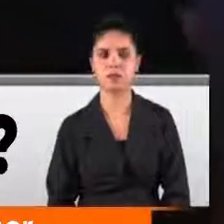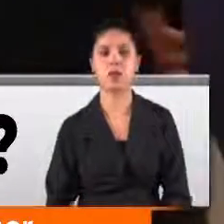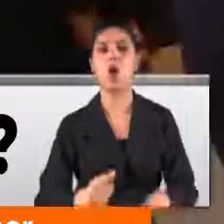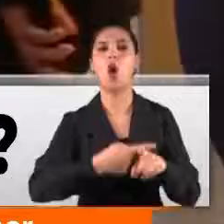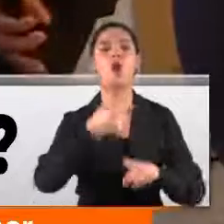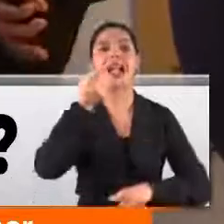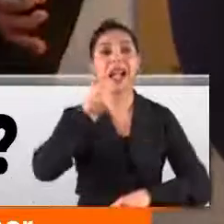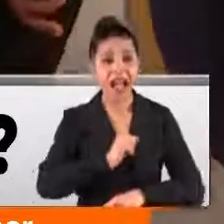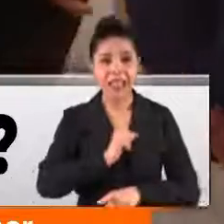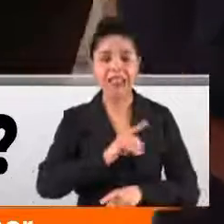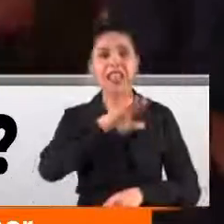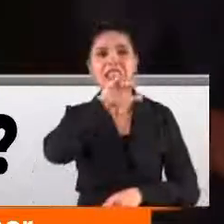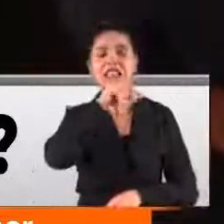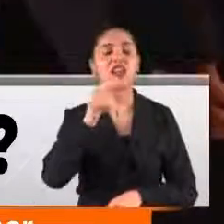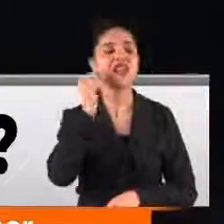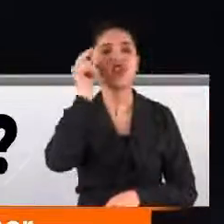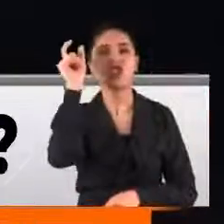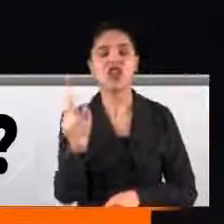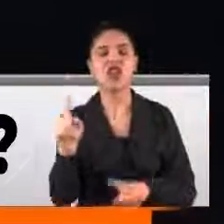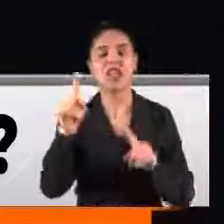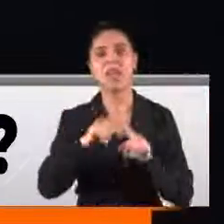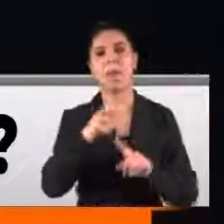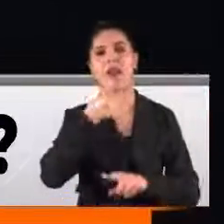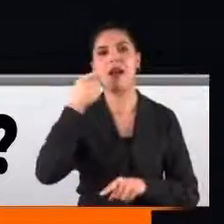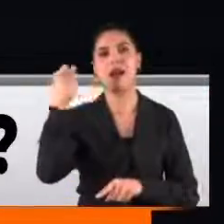Ortak adayı masanın en yaşlı üyesi sıfatıyla Temel